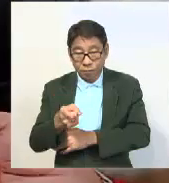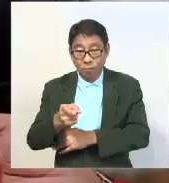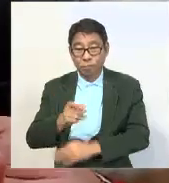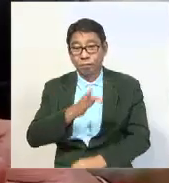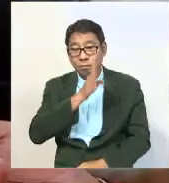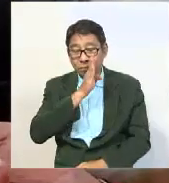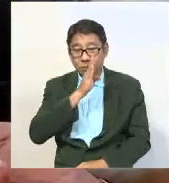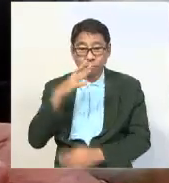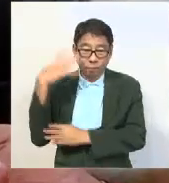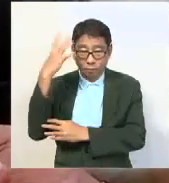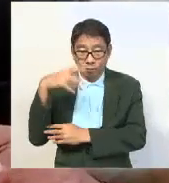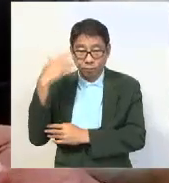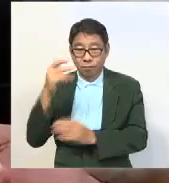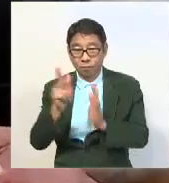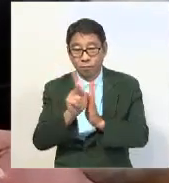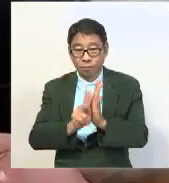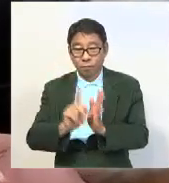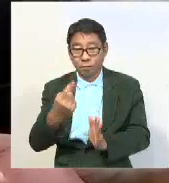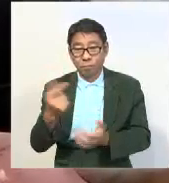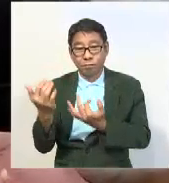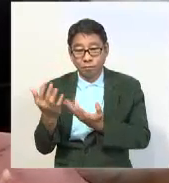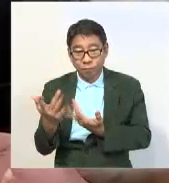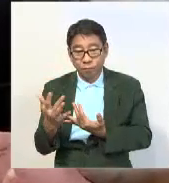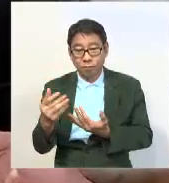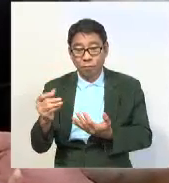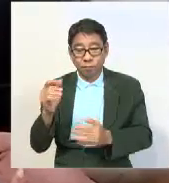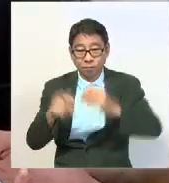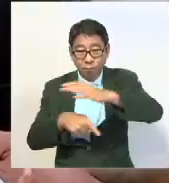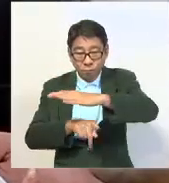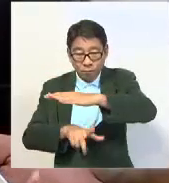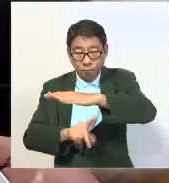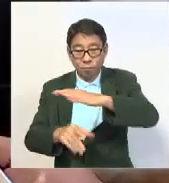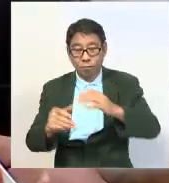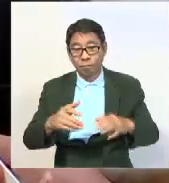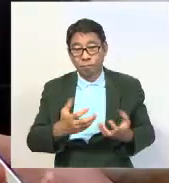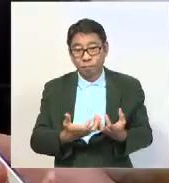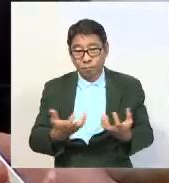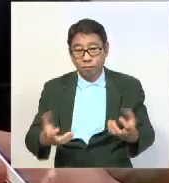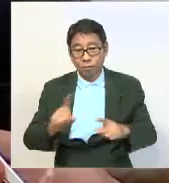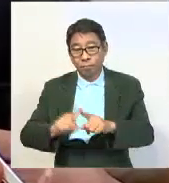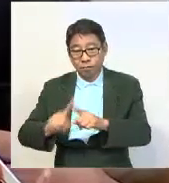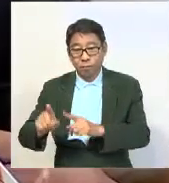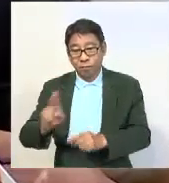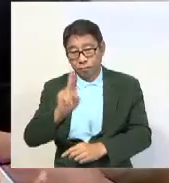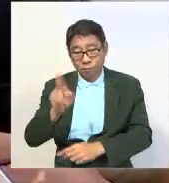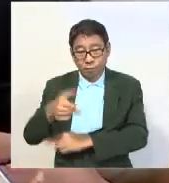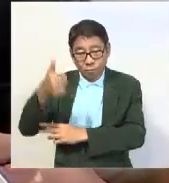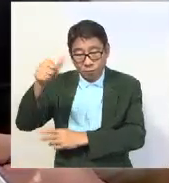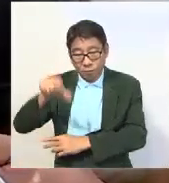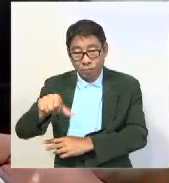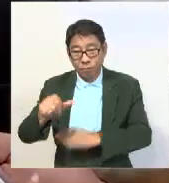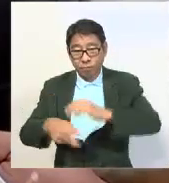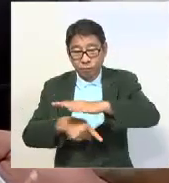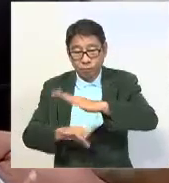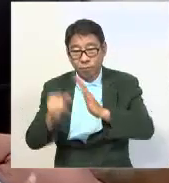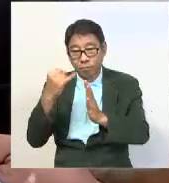านะครับยิ่งโดยเฉพาะกฎหมายใหม่เนี่ยเราไม่ต้องไปรอว่าสิ่งที่เขาโฆษณาแล้วเนี่ยสินค้ามันจะใช้ได้ไม่ได้ไม่รู้แต่เราเห็นการโฆษณาผิ